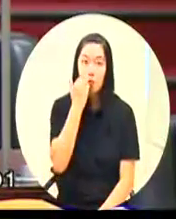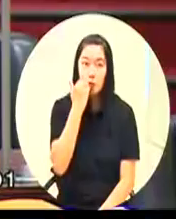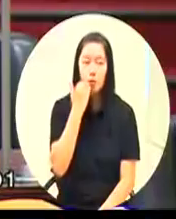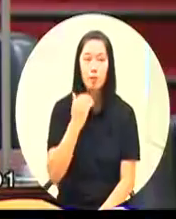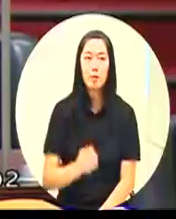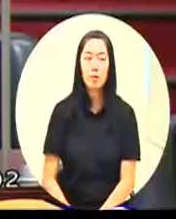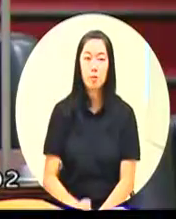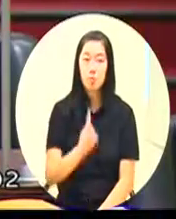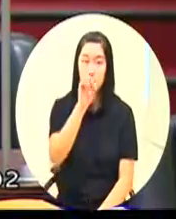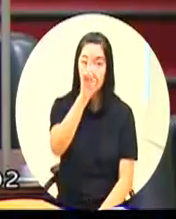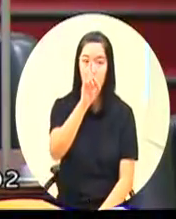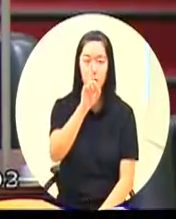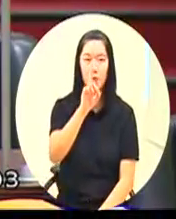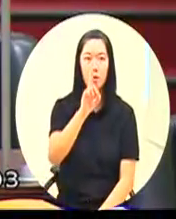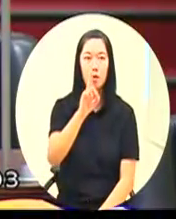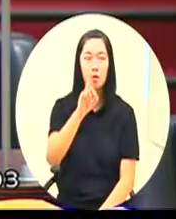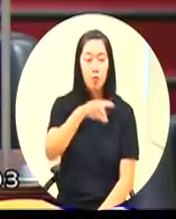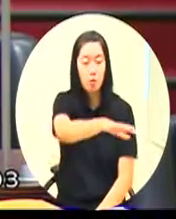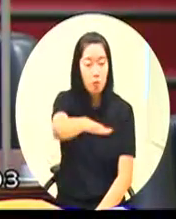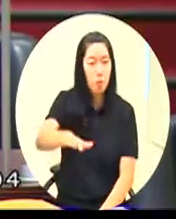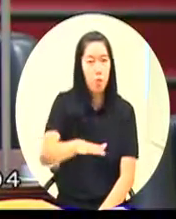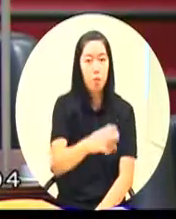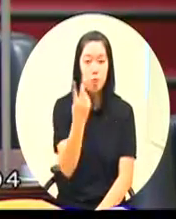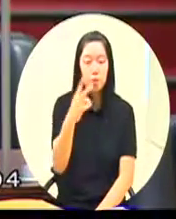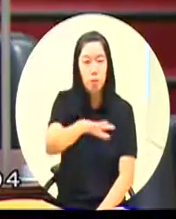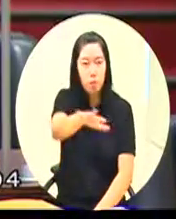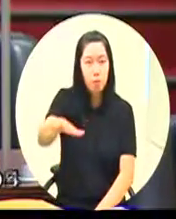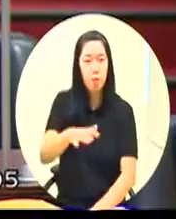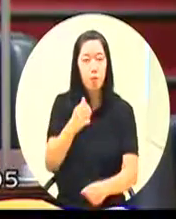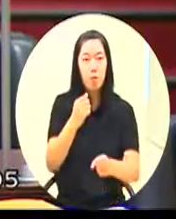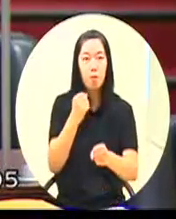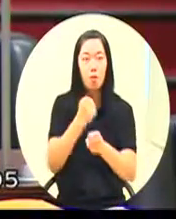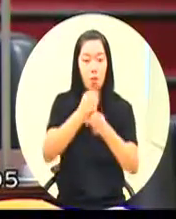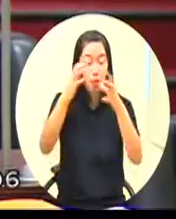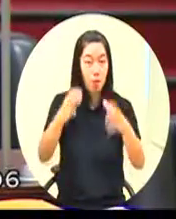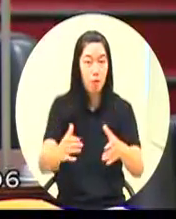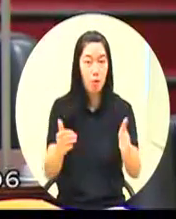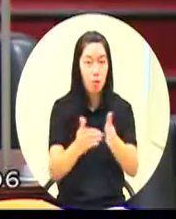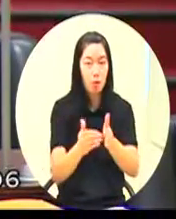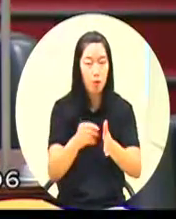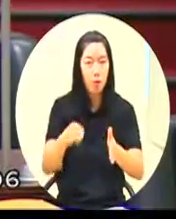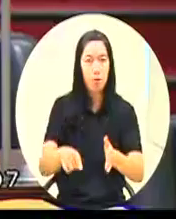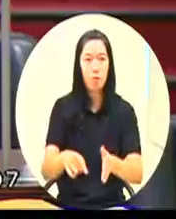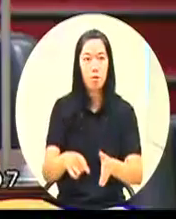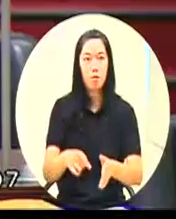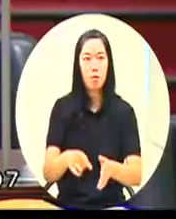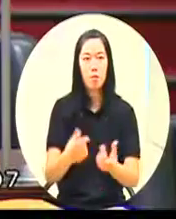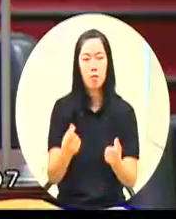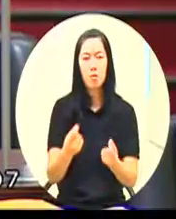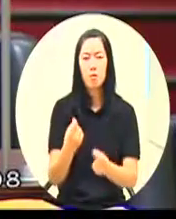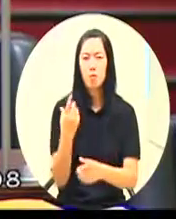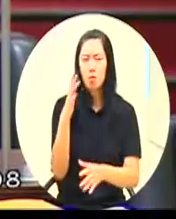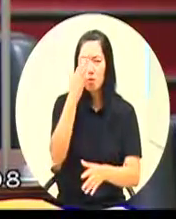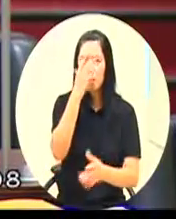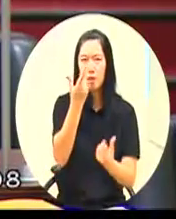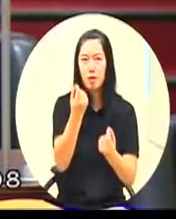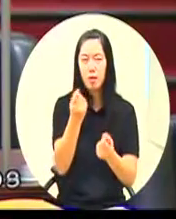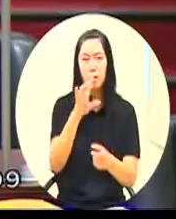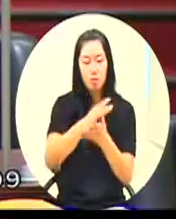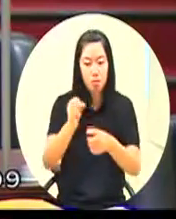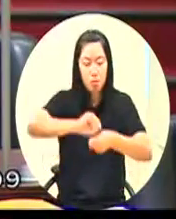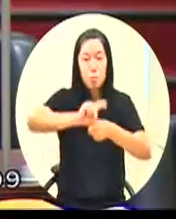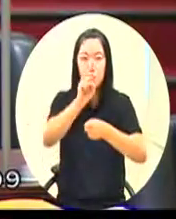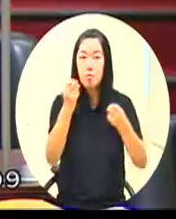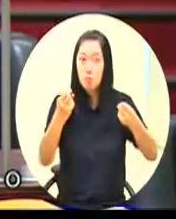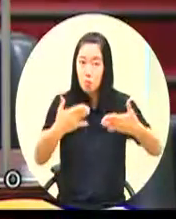者1面，这样的风雨球场我想建下来是制造一个新的问题，因为它